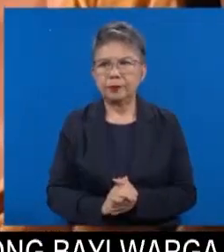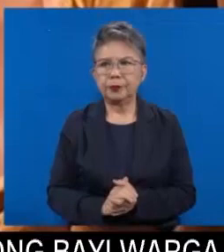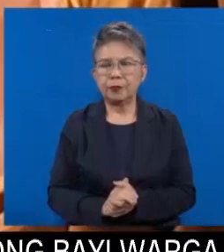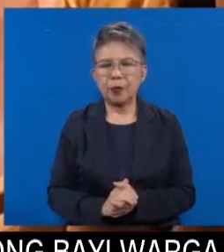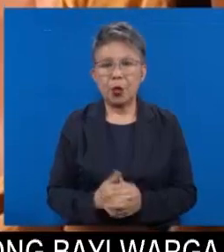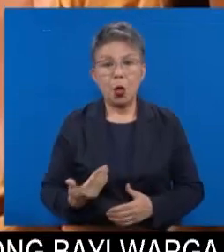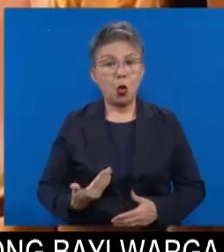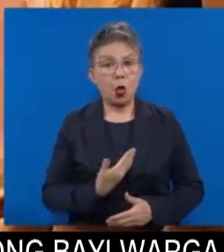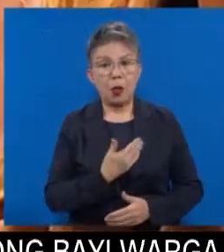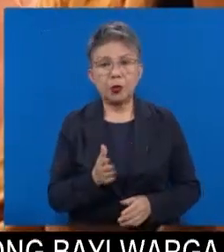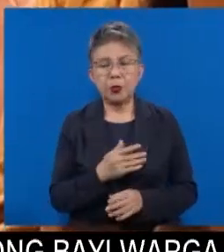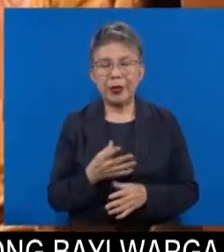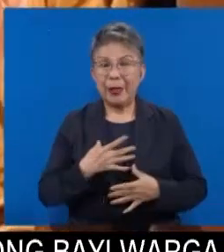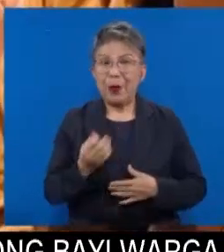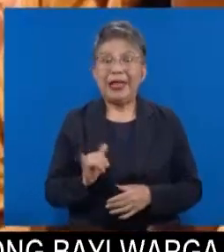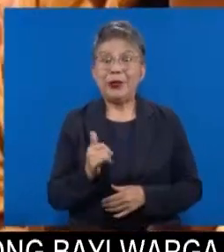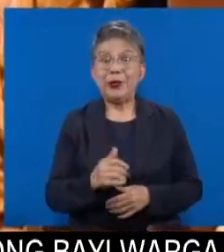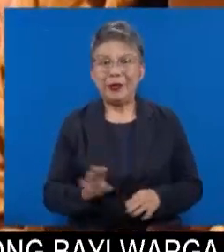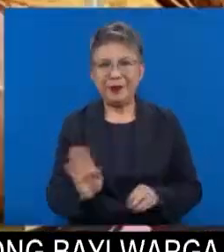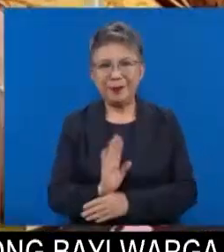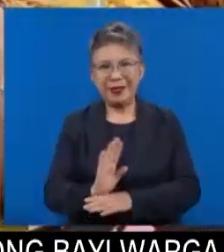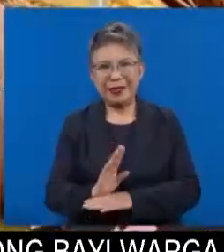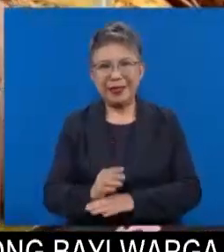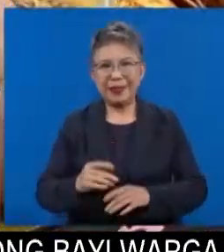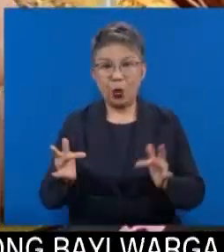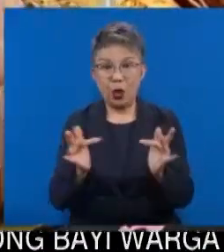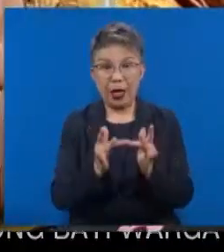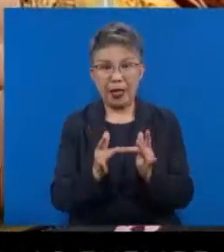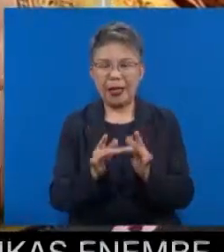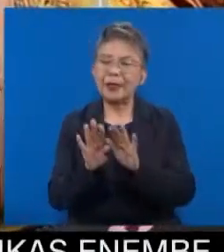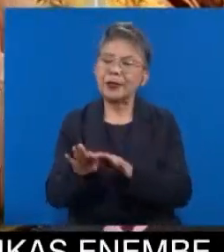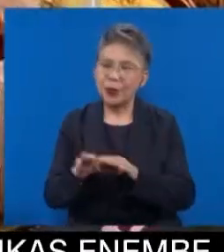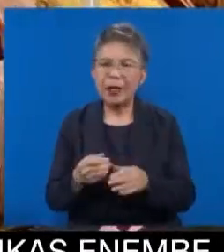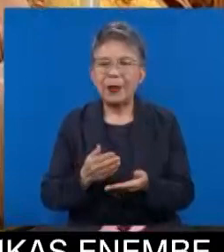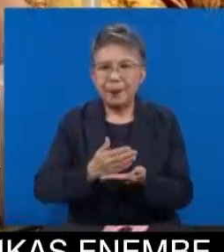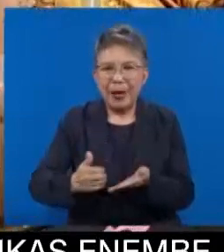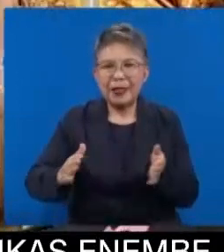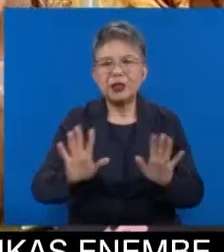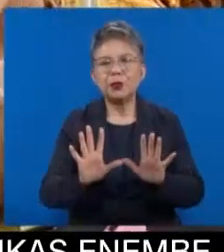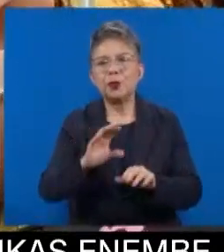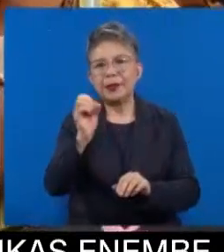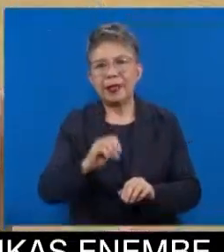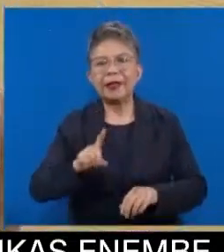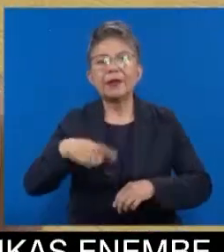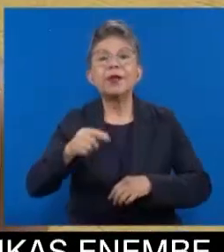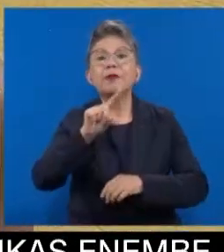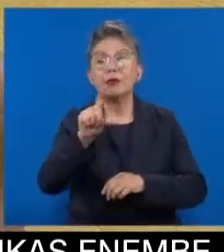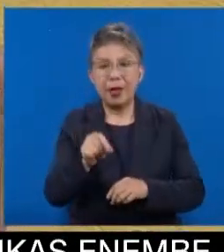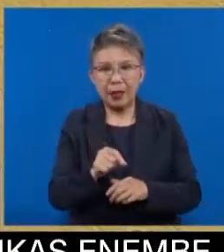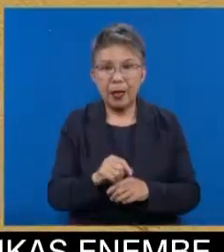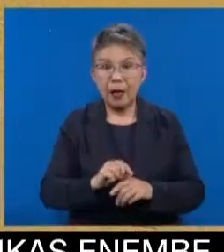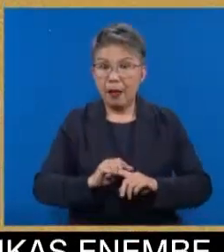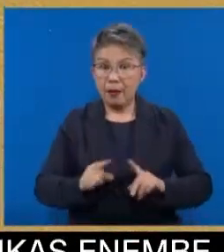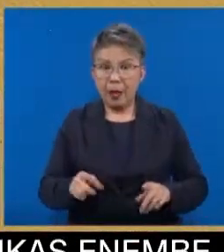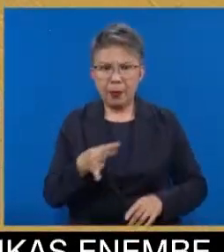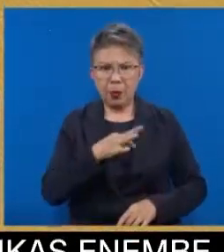Para korban sebelumnya tergiur ikut bisnis online tersebut karena diiming-imingi bagi hasil 10% setiap bulan. Namun